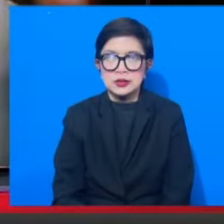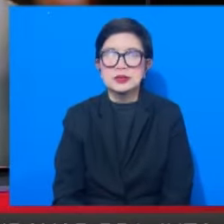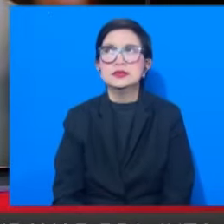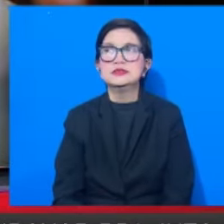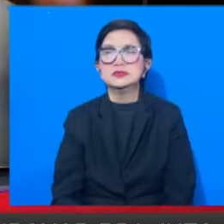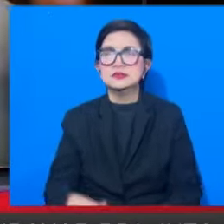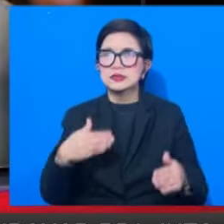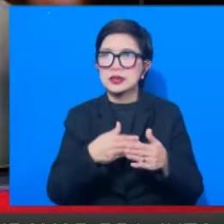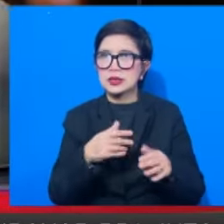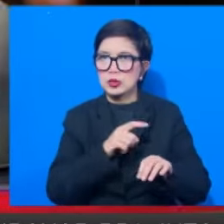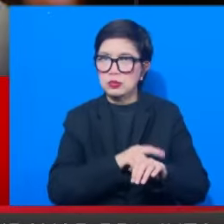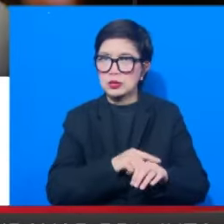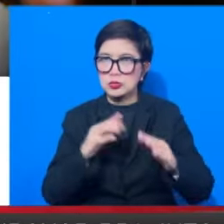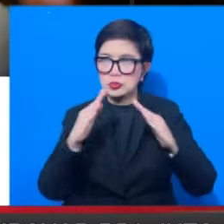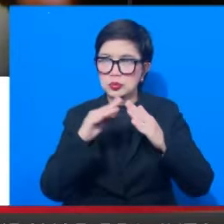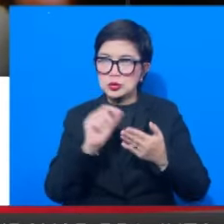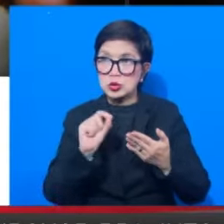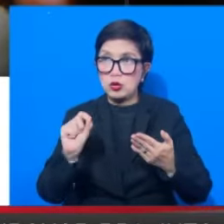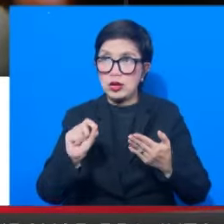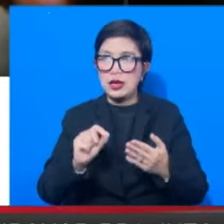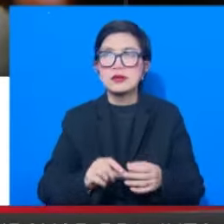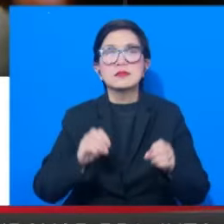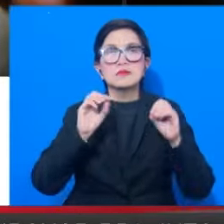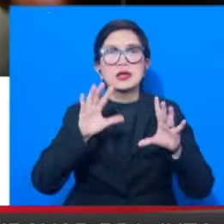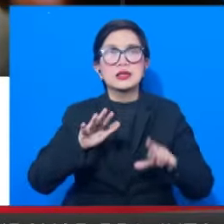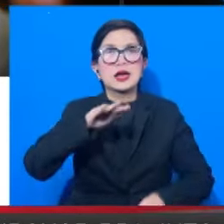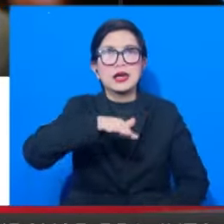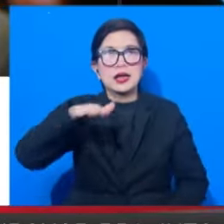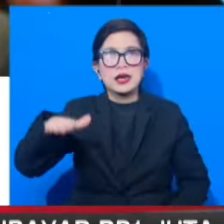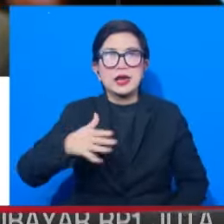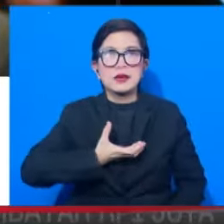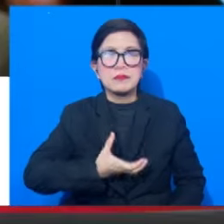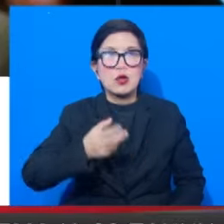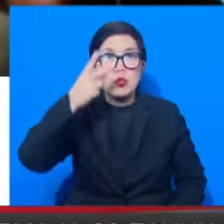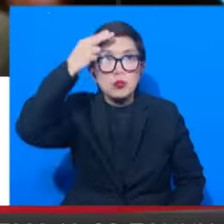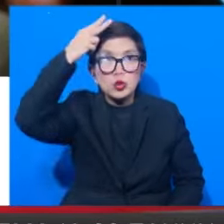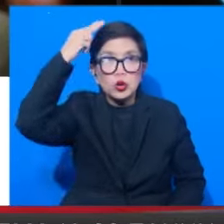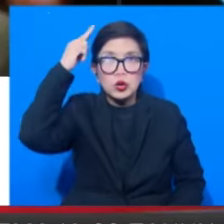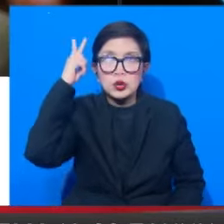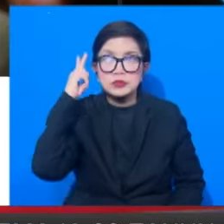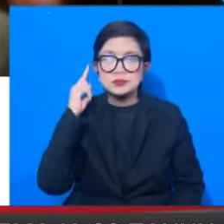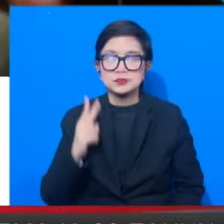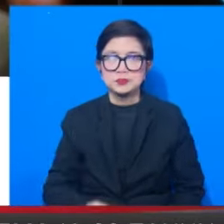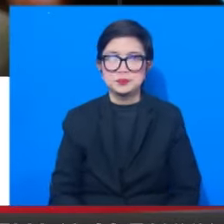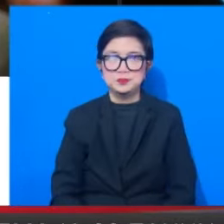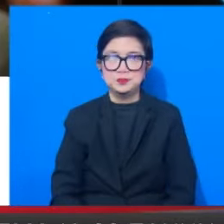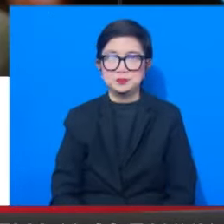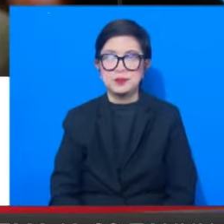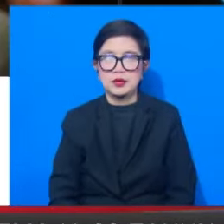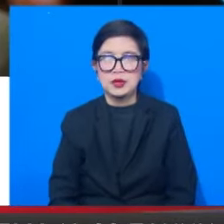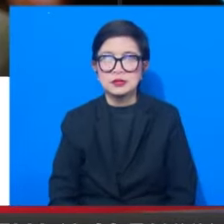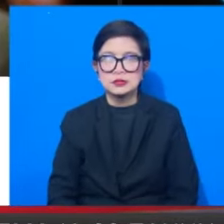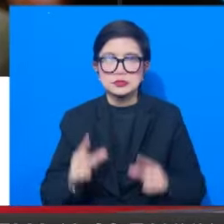Jelang masuk sekolah, jasa pangkas rambut ramai didatangi pelanggan yang sebagian besar anak-anak. Di Pasuruan Jawa Timur, sebuah tempat pangkas rambut dalam